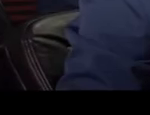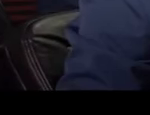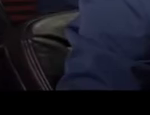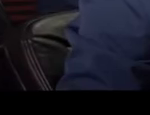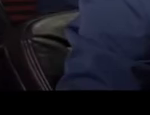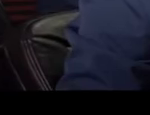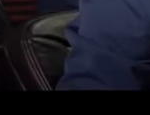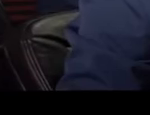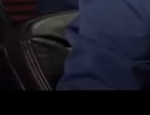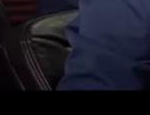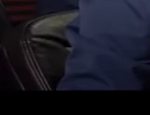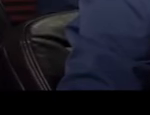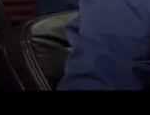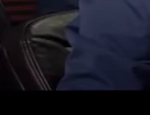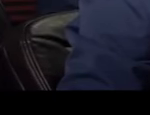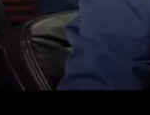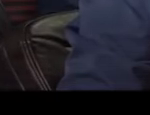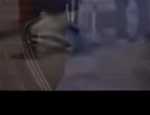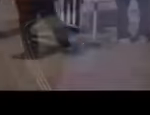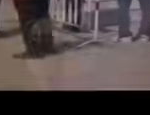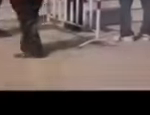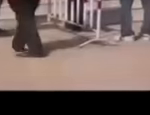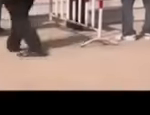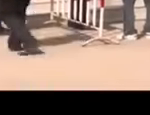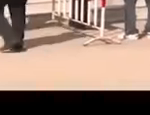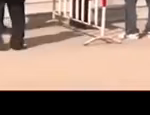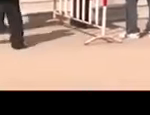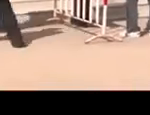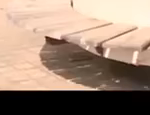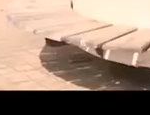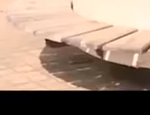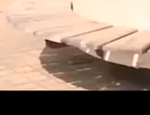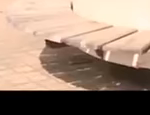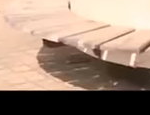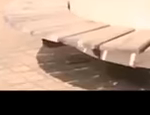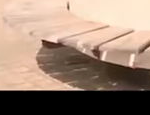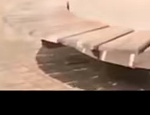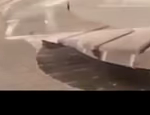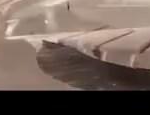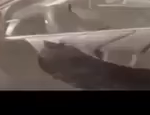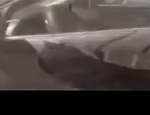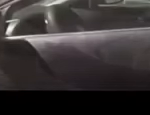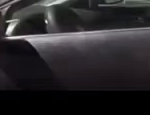ضرورة واحترموا إجراءات الوقاية ومسافة الأمان بيناتكم.